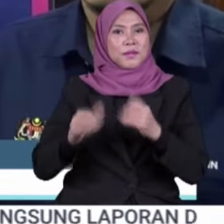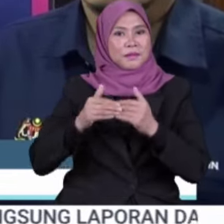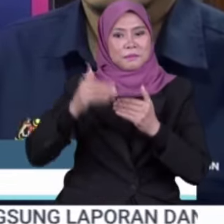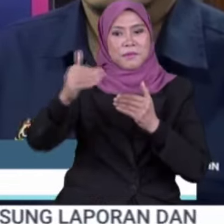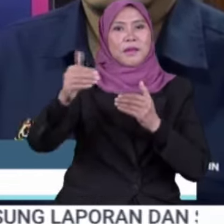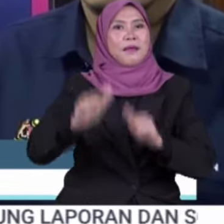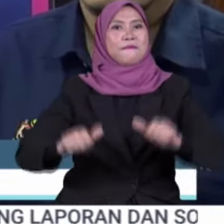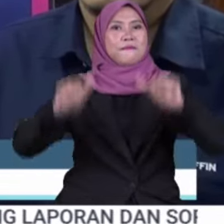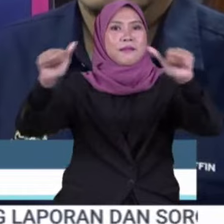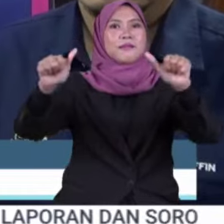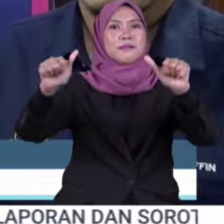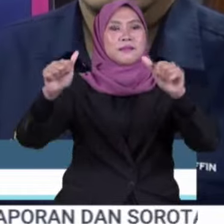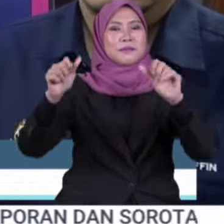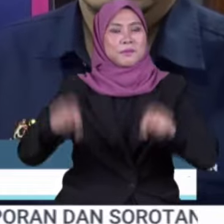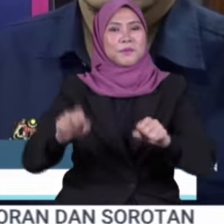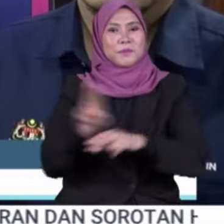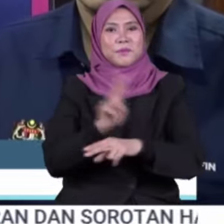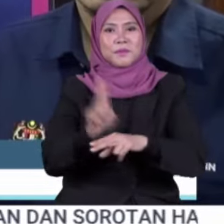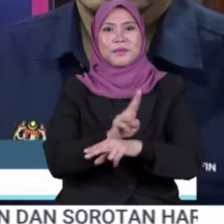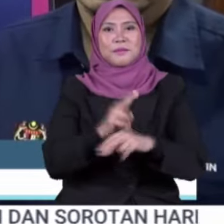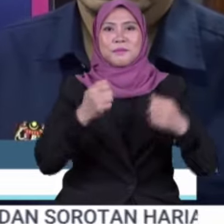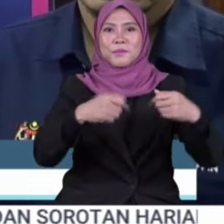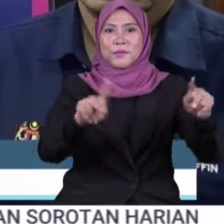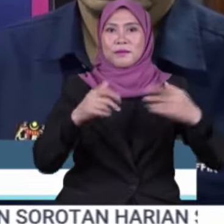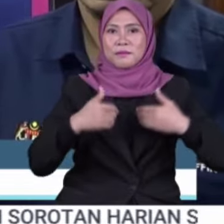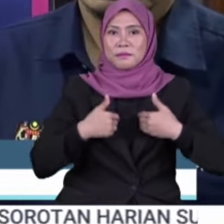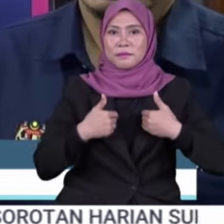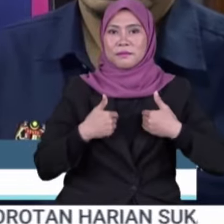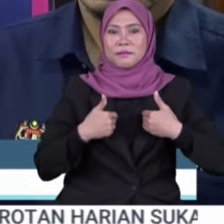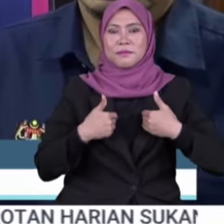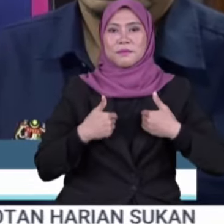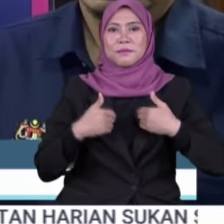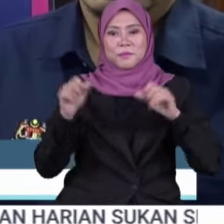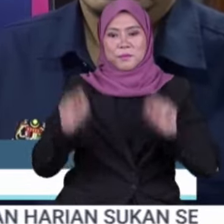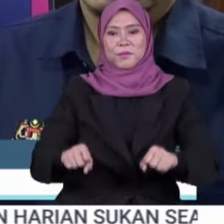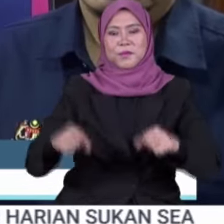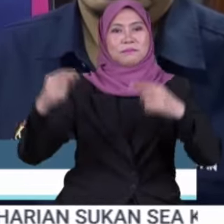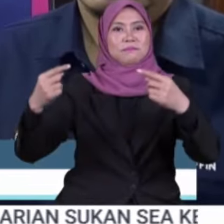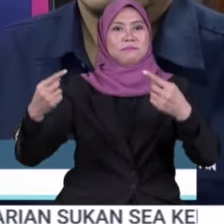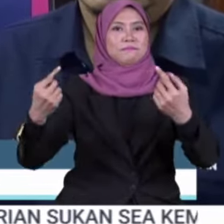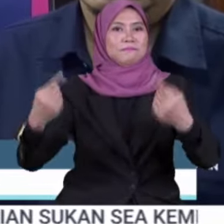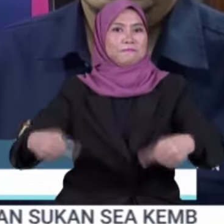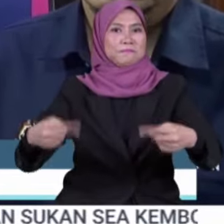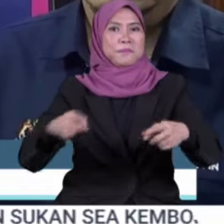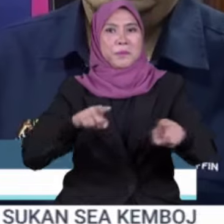mereka. Jadi kita boleh gunalah peluang-peluang yang ada ni untuk menandingi